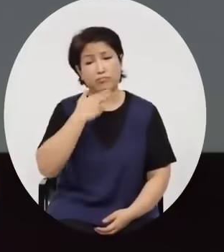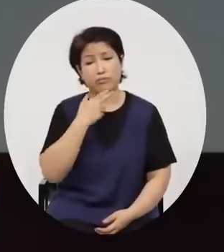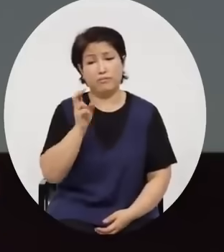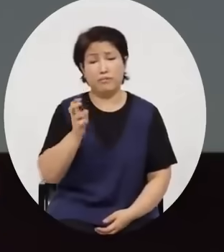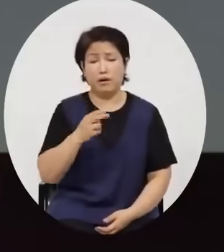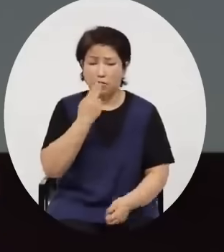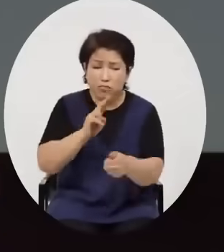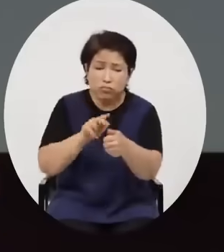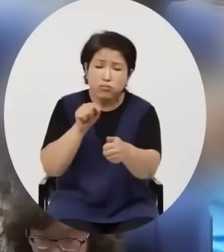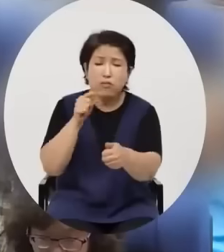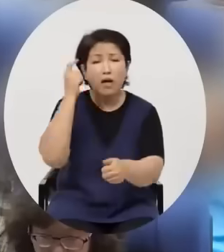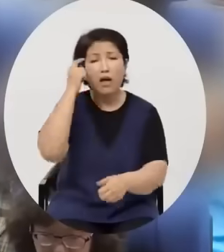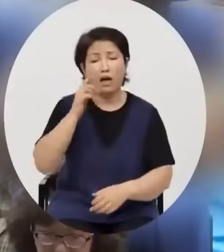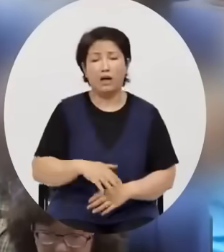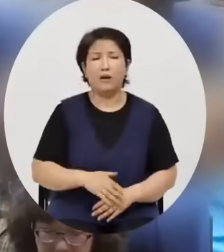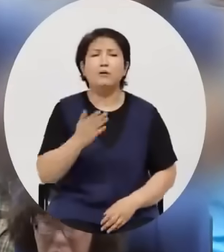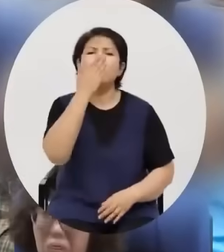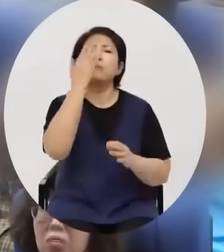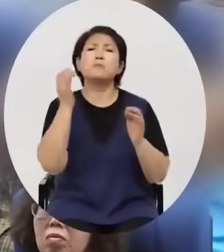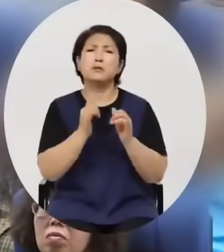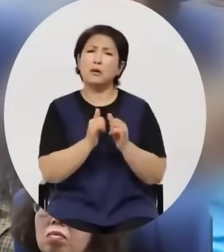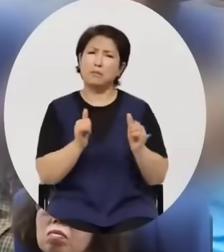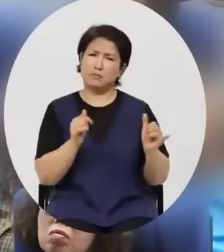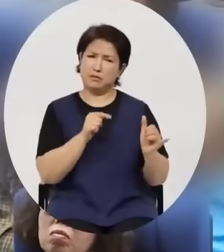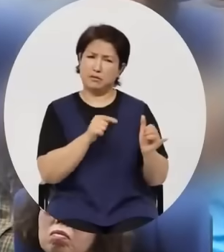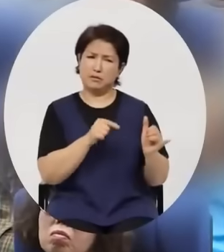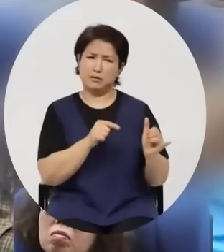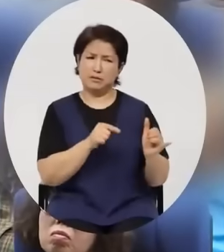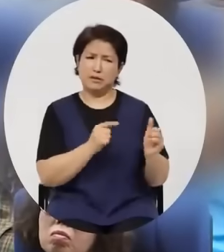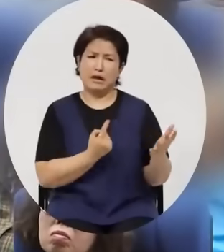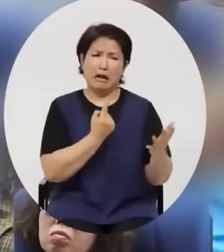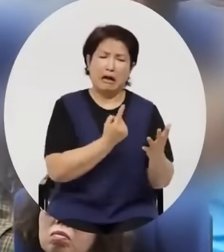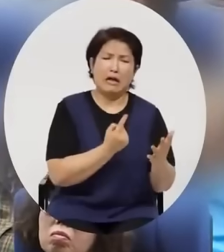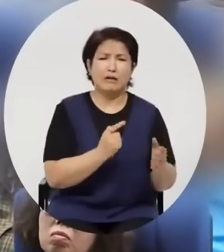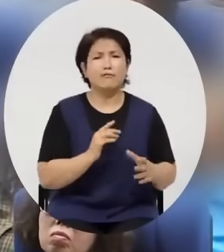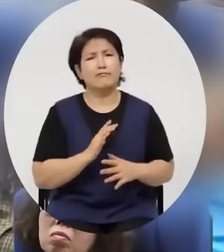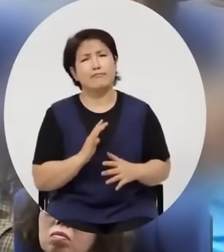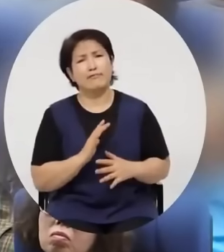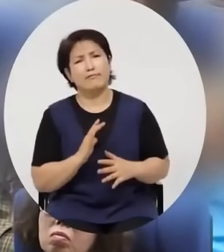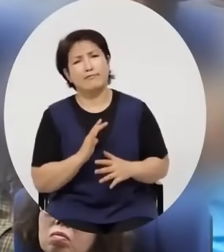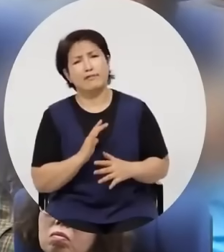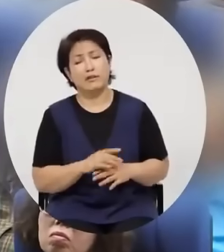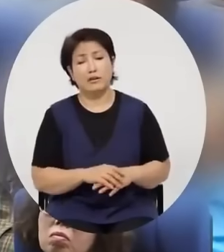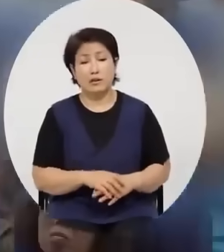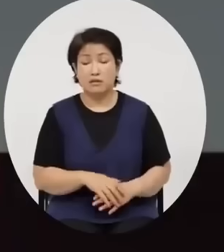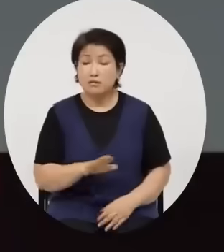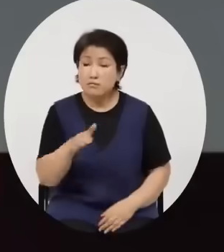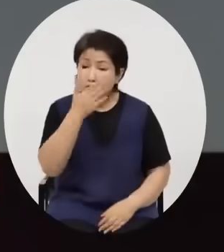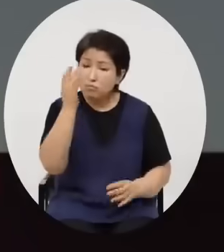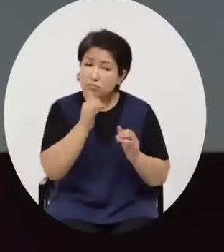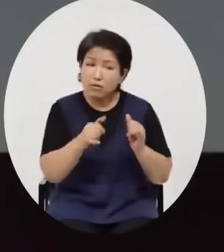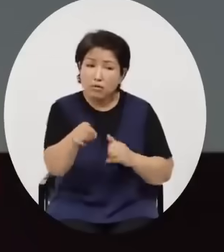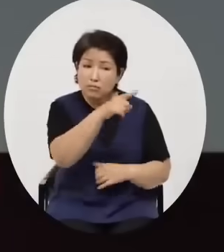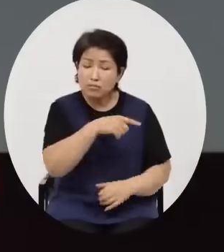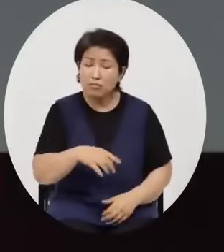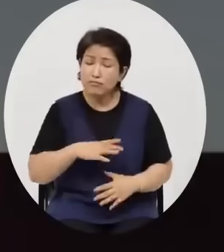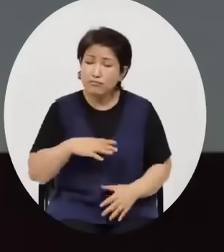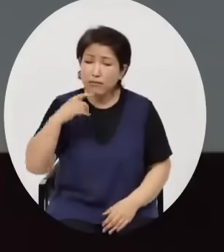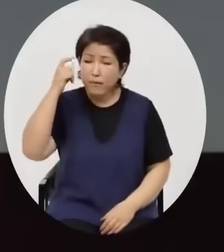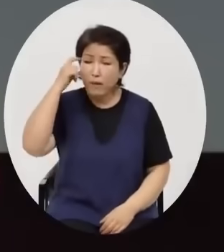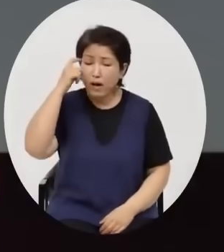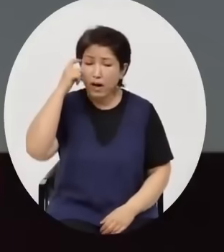생각해요? 젊은 사람들이 좀 두려운 마음이 있어요. 젊은 사람들이 왜